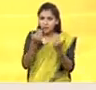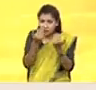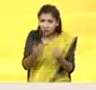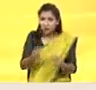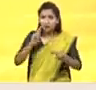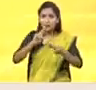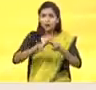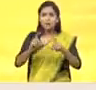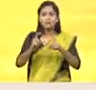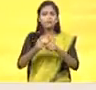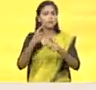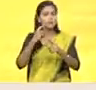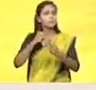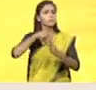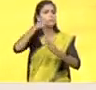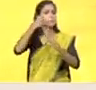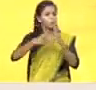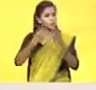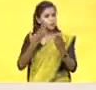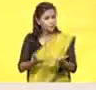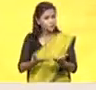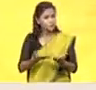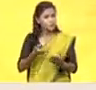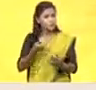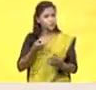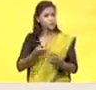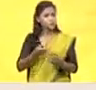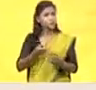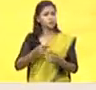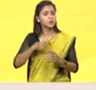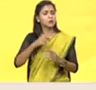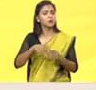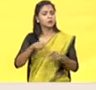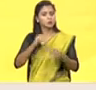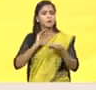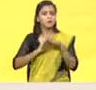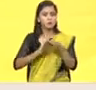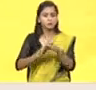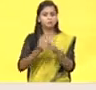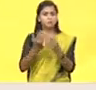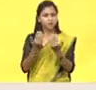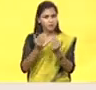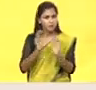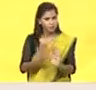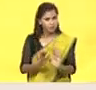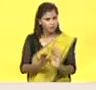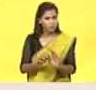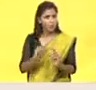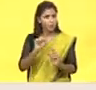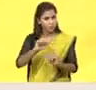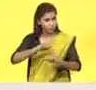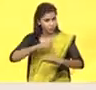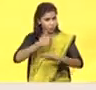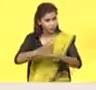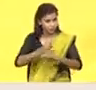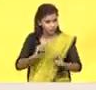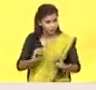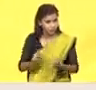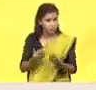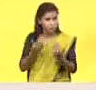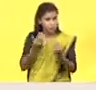एफडीआई पॉलिसीज की वजह से और ये फैसिलिटीज अवेलेबिलिटी की वजह से और स्टार्टअप्स को आने के लिए